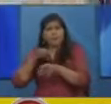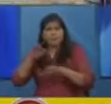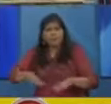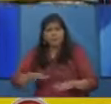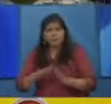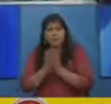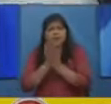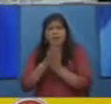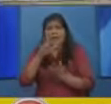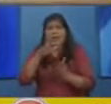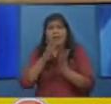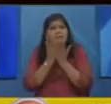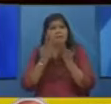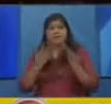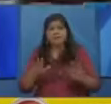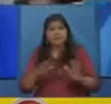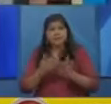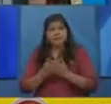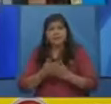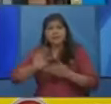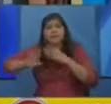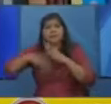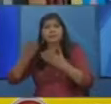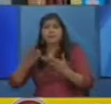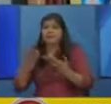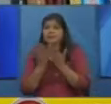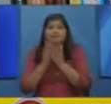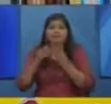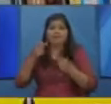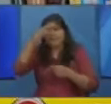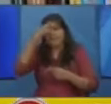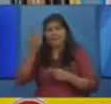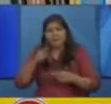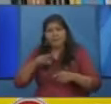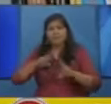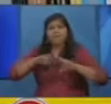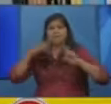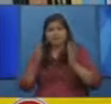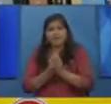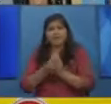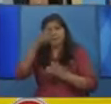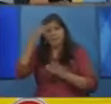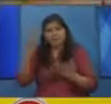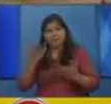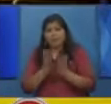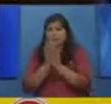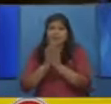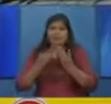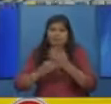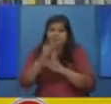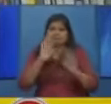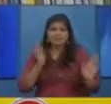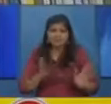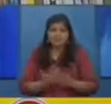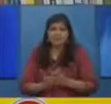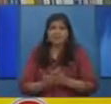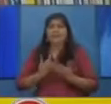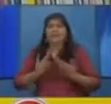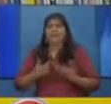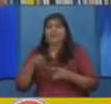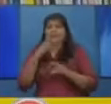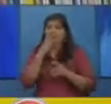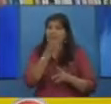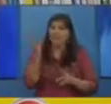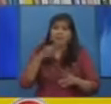குடும்ப சூழ்நிலை காரணமா படிக்க முடியல. எனக்கு படிச்சவங்களை பார்க்கும்போது எனக்குள்ள ஒரு வருத்தம் இருக்கும். நாமளும் ஒரு நூலகத்தை உருவாக்கி